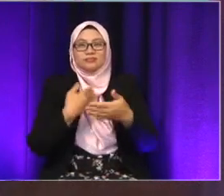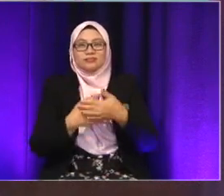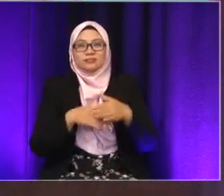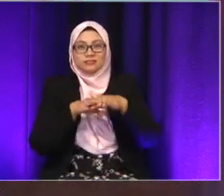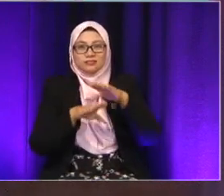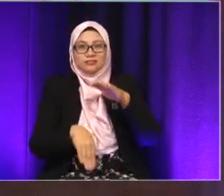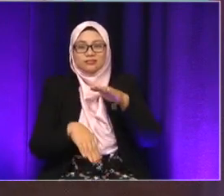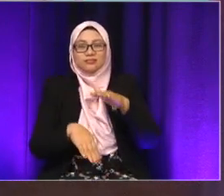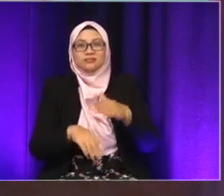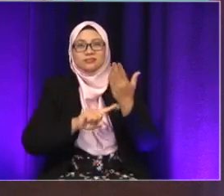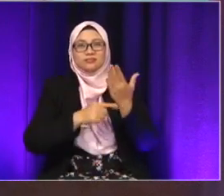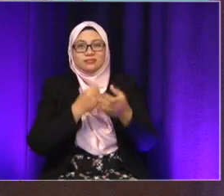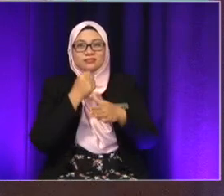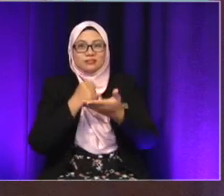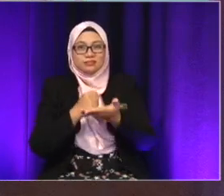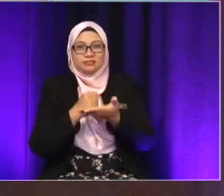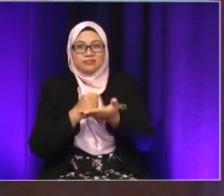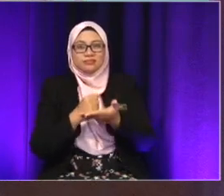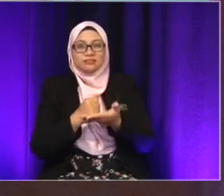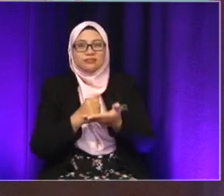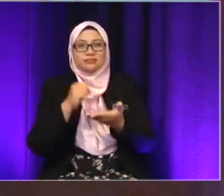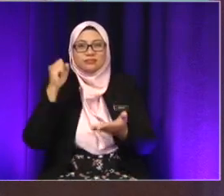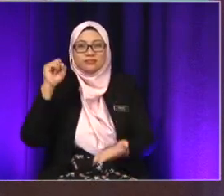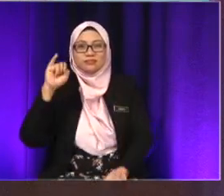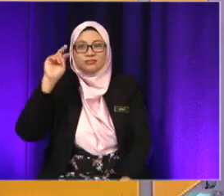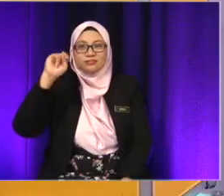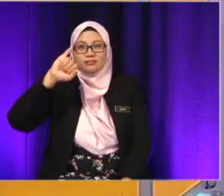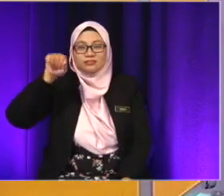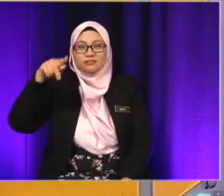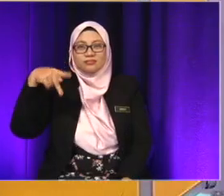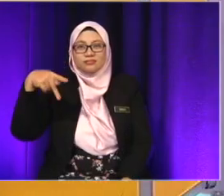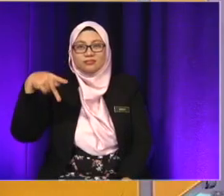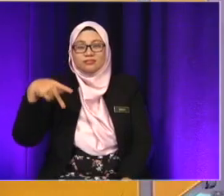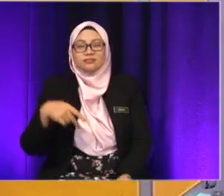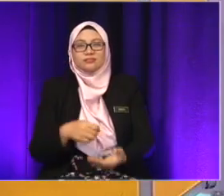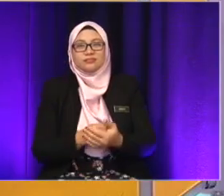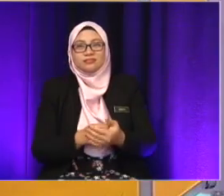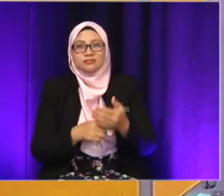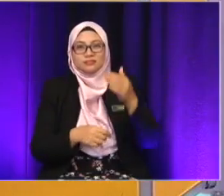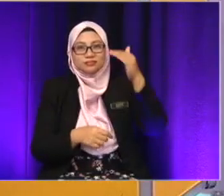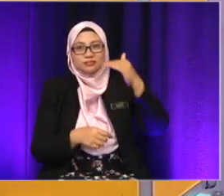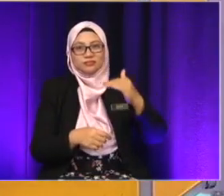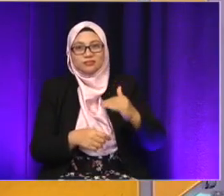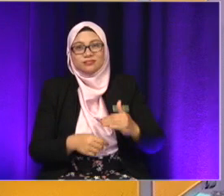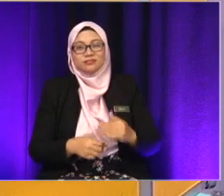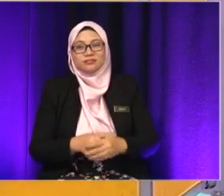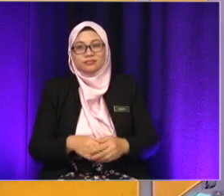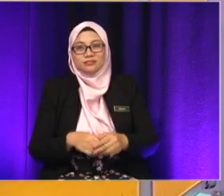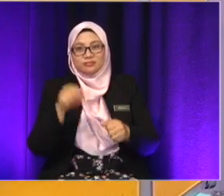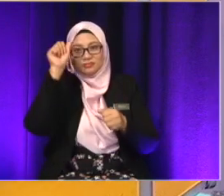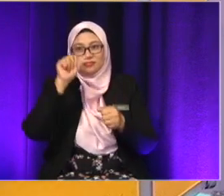Mana ada silinder, injap ada 3, kemudian pam ada 1, penapis ada 1, tangki ada 1. Itu je. Makna dia kerja boleh